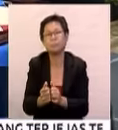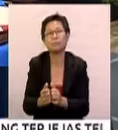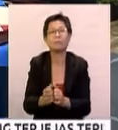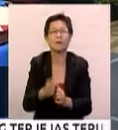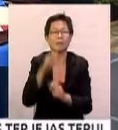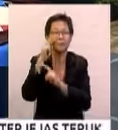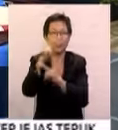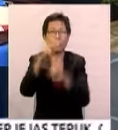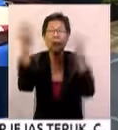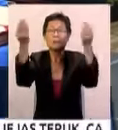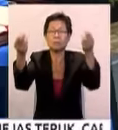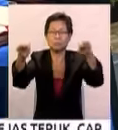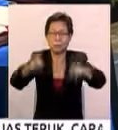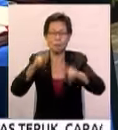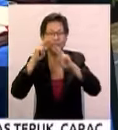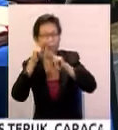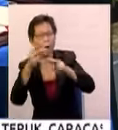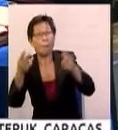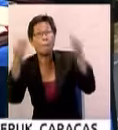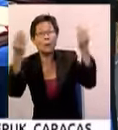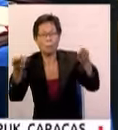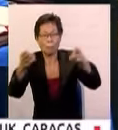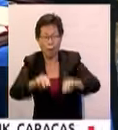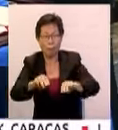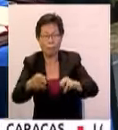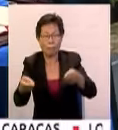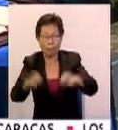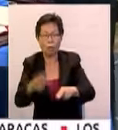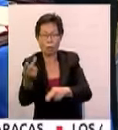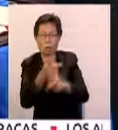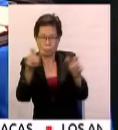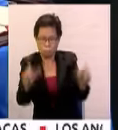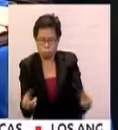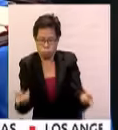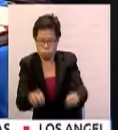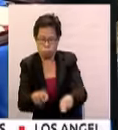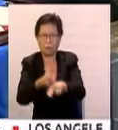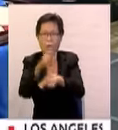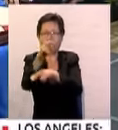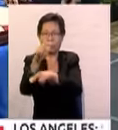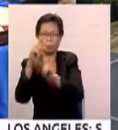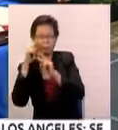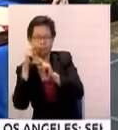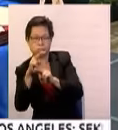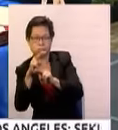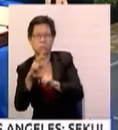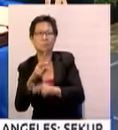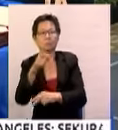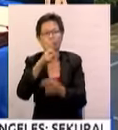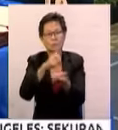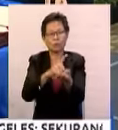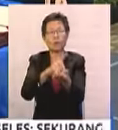Beliau menyaksikan majlis menandatangani perjanjian persefahaman antara kedua pihak di ibu negara.